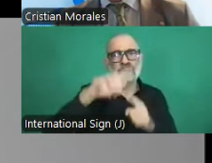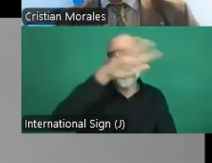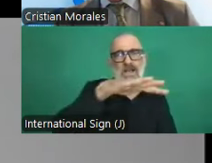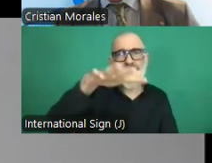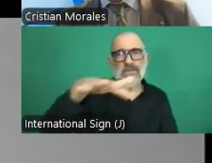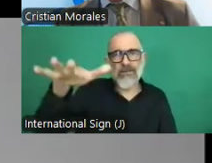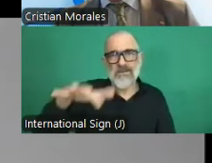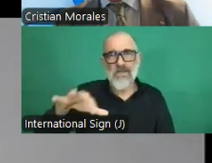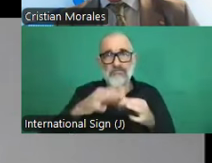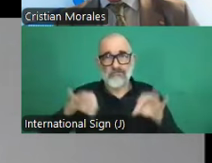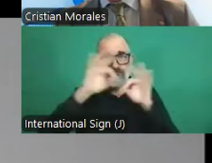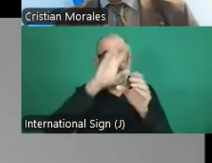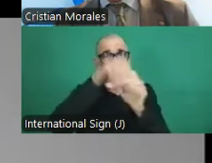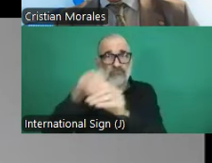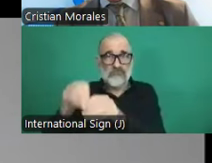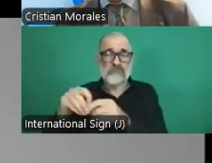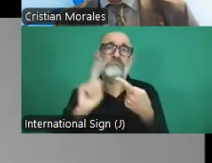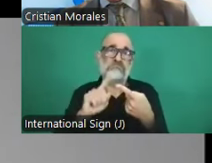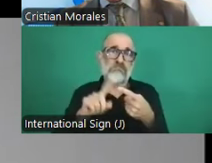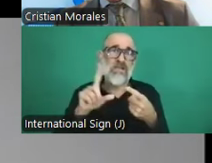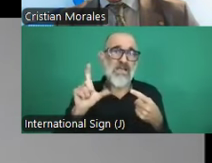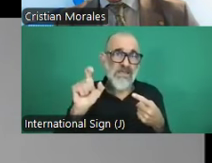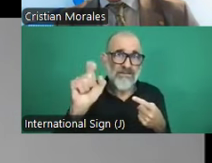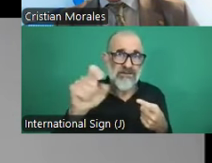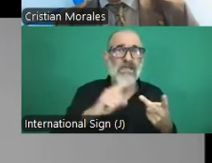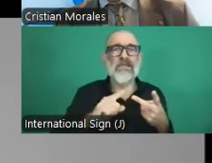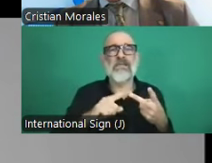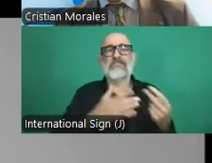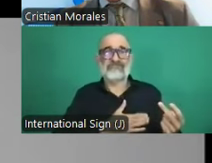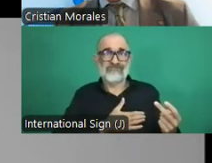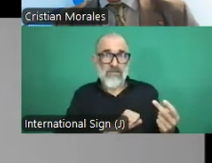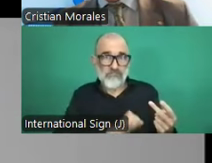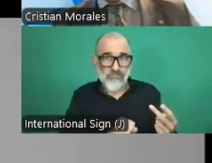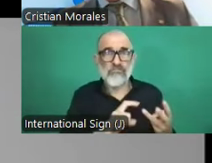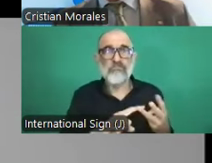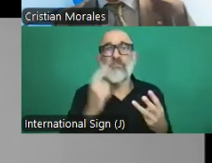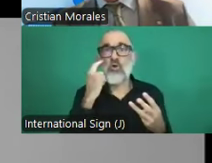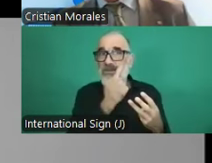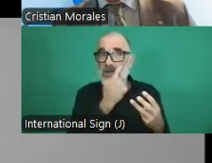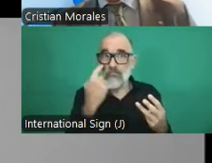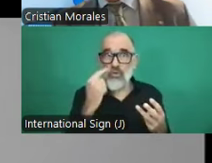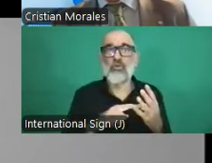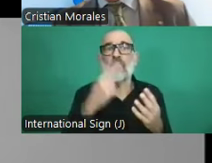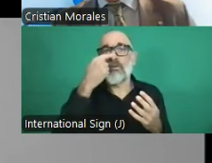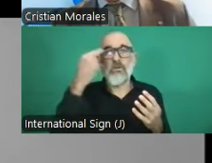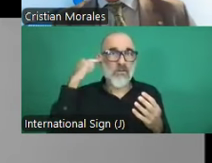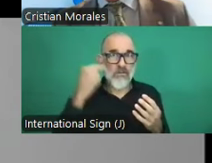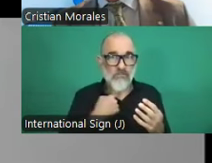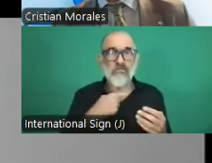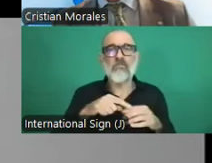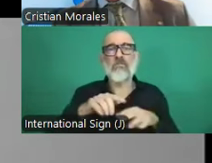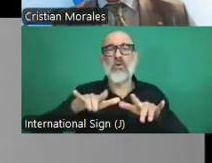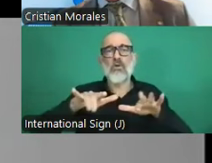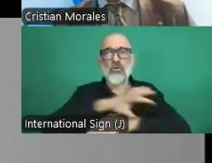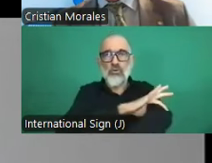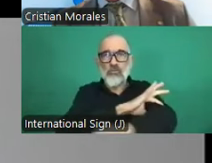le cadre ortopedia de e maladies telles problemas que le relacionados cancer, à des saúde da problèmes mulher. oculaires, Nós temos buscado fortemente à la investir santé na